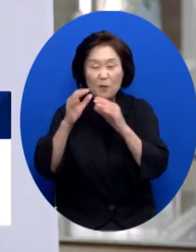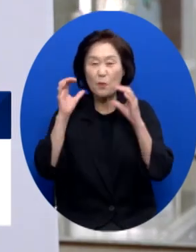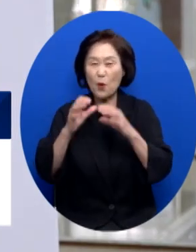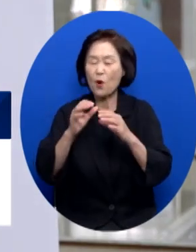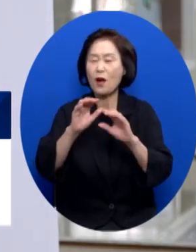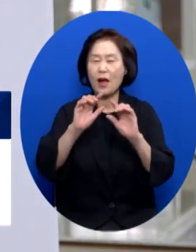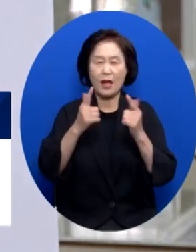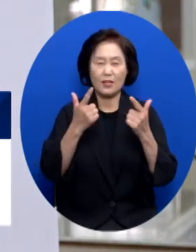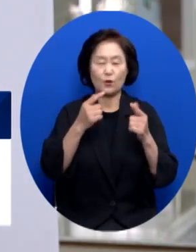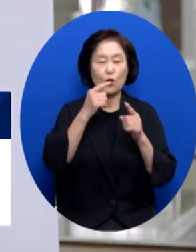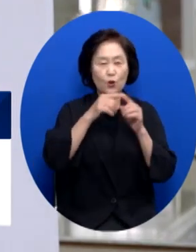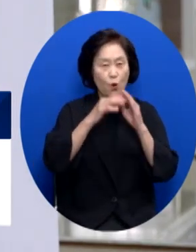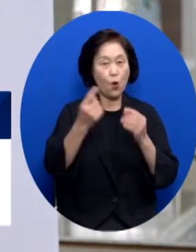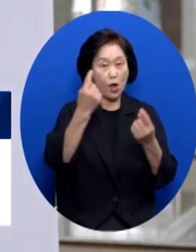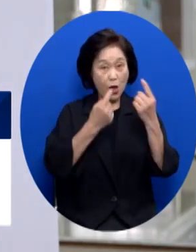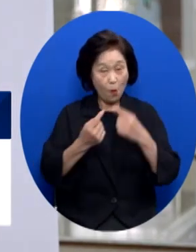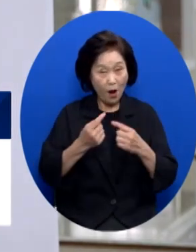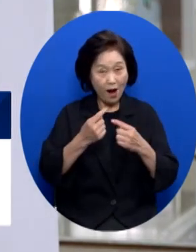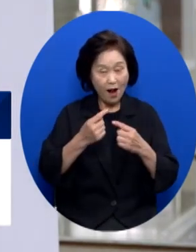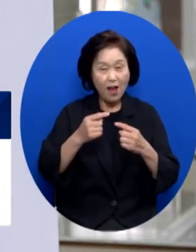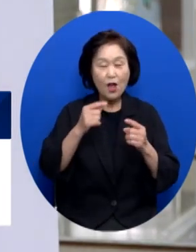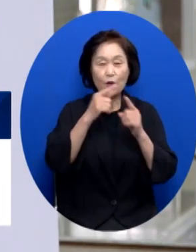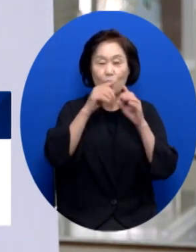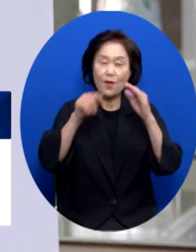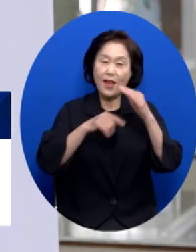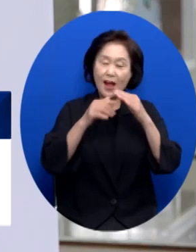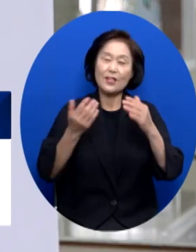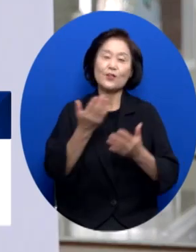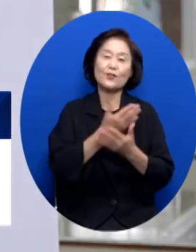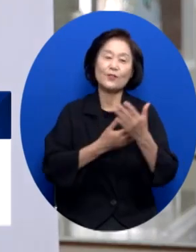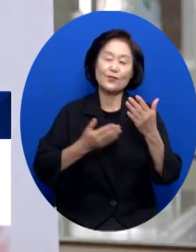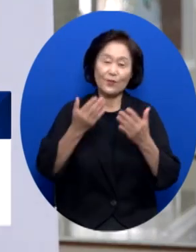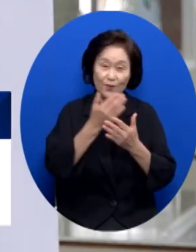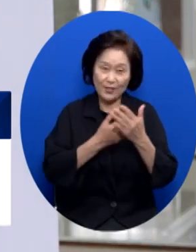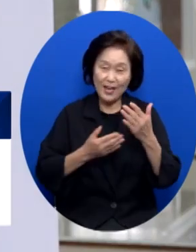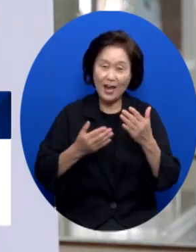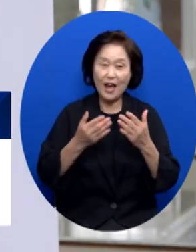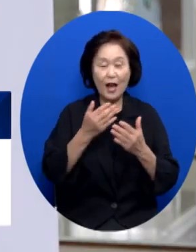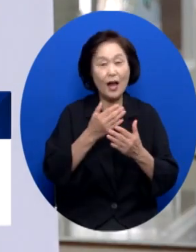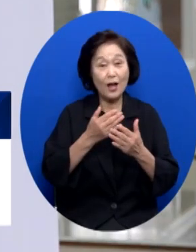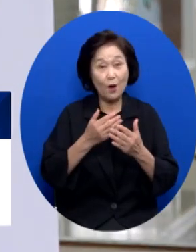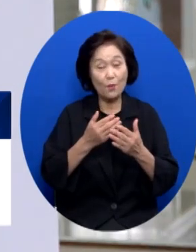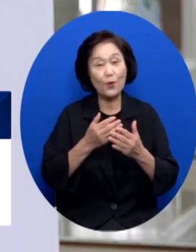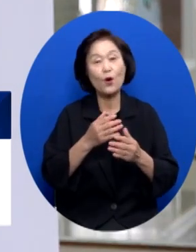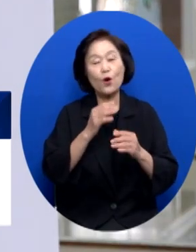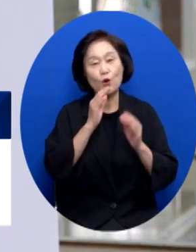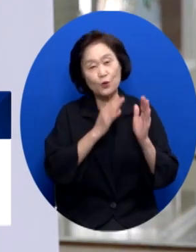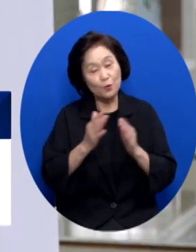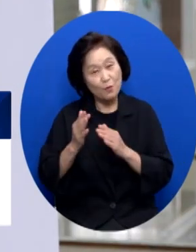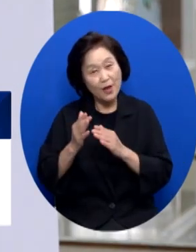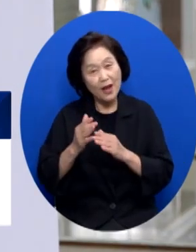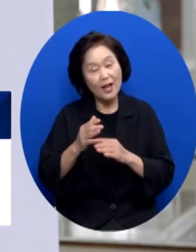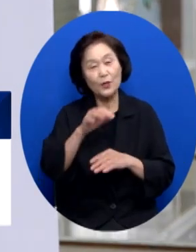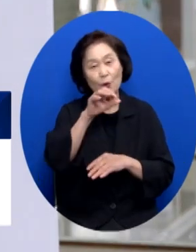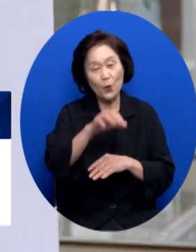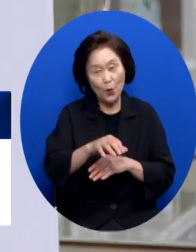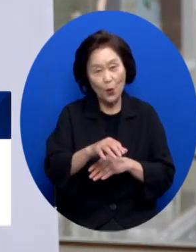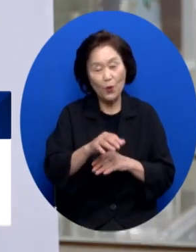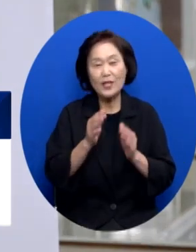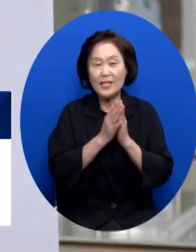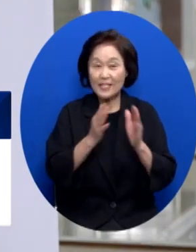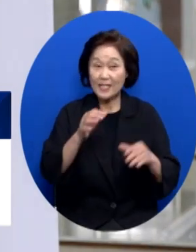와서 교회 그 테두리 안에서 모이고 교제함을 통해서 나갈 수 있도록 준비하는 그런 모임, 그런